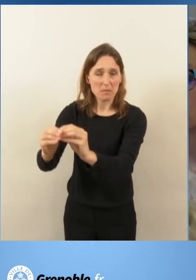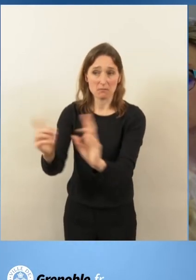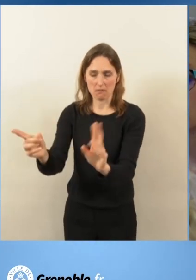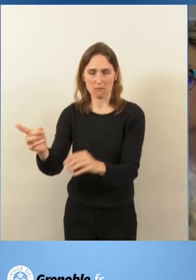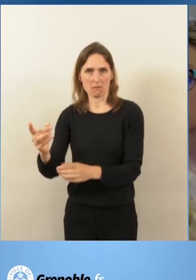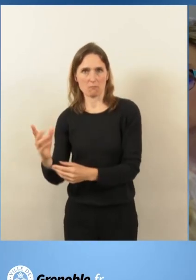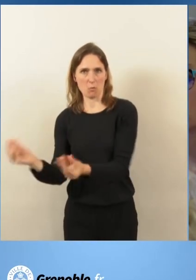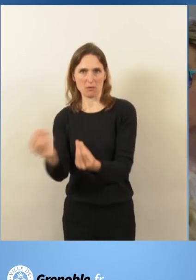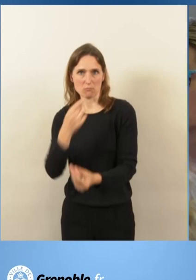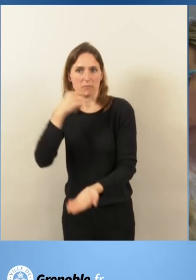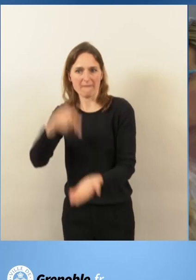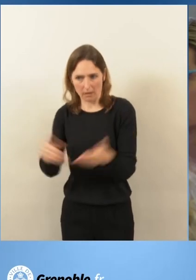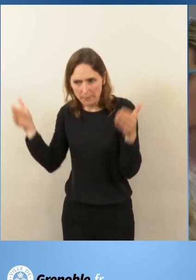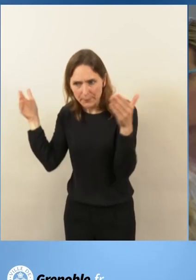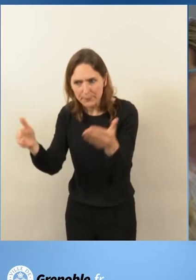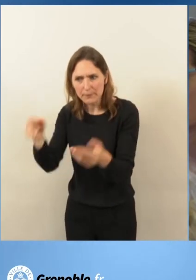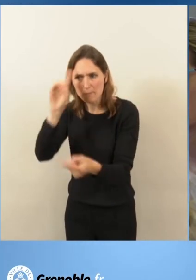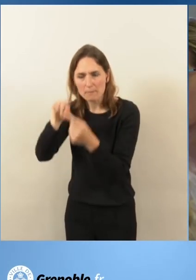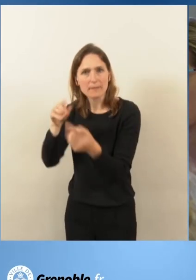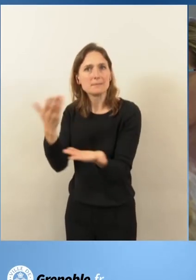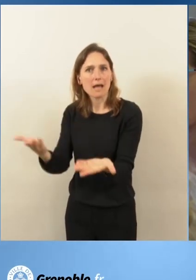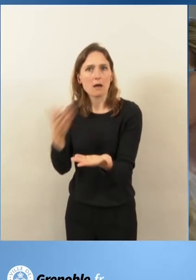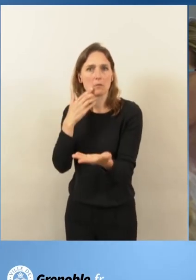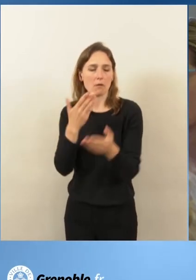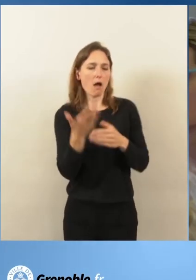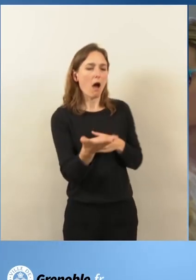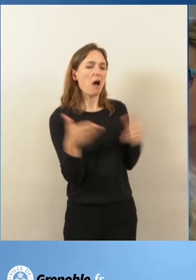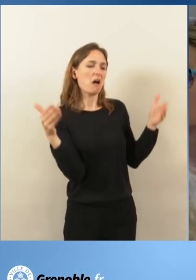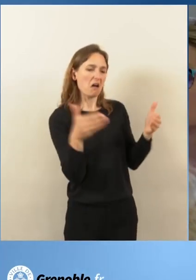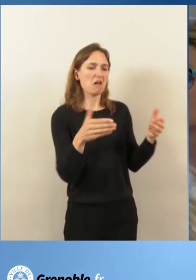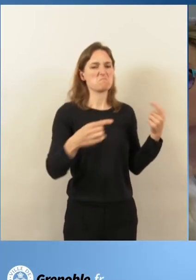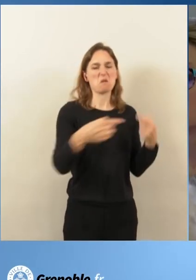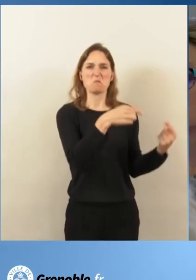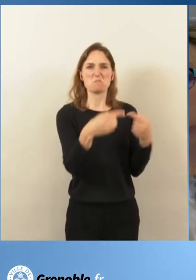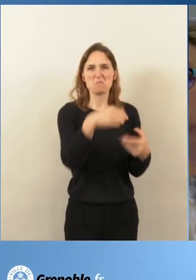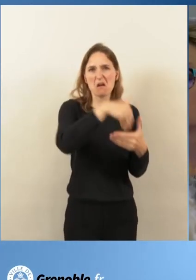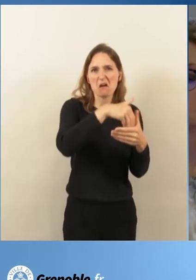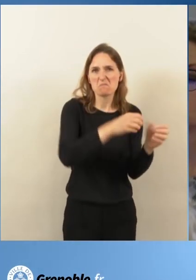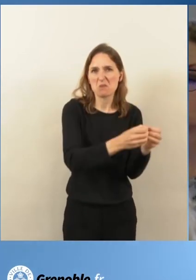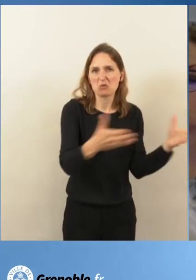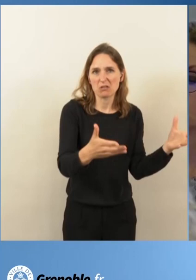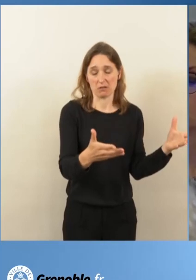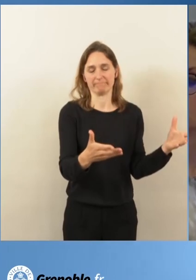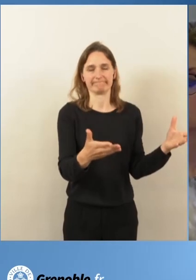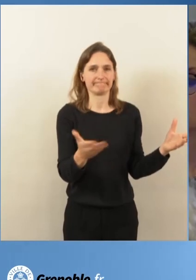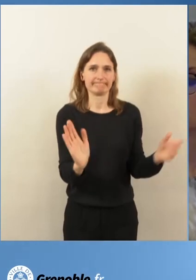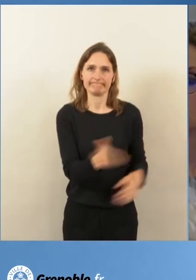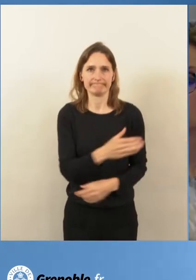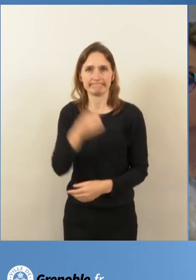que vous vous attaquez à ce sujet là plutôt que vous régliez des comptes internes à votre majorité